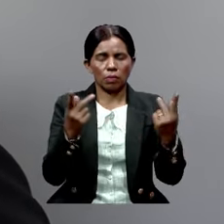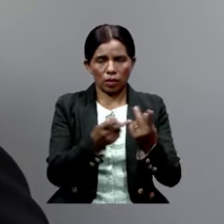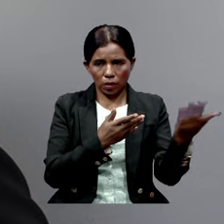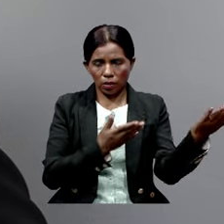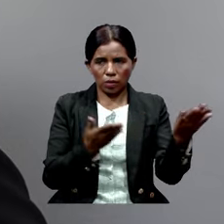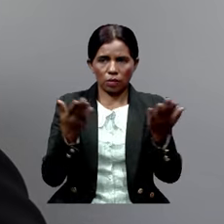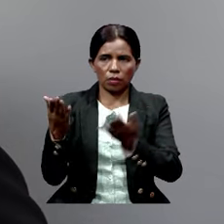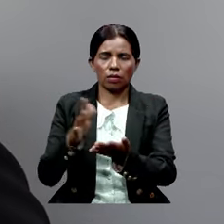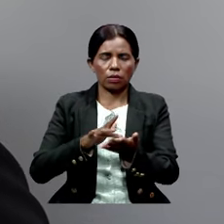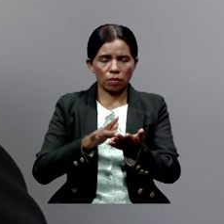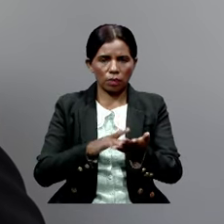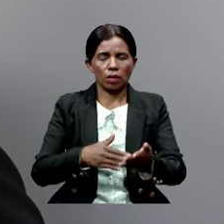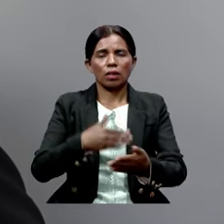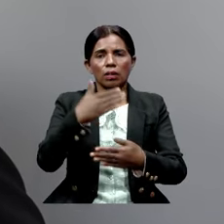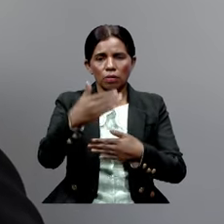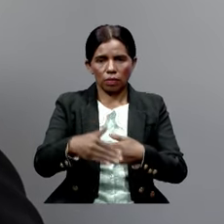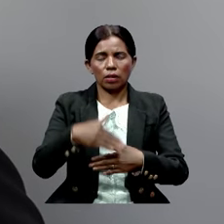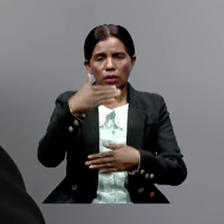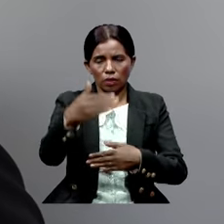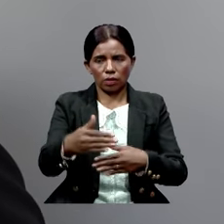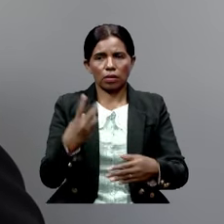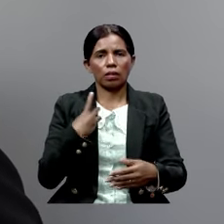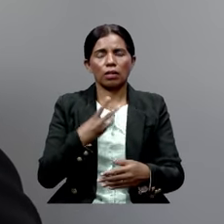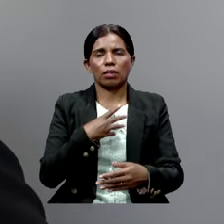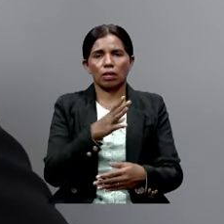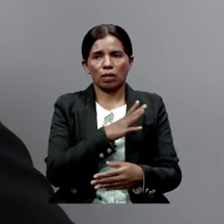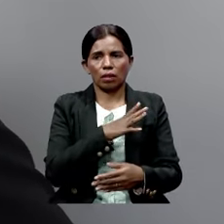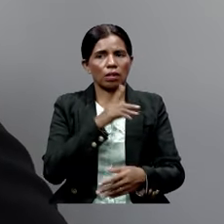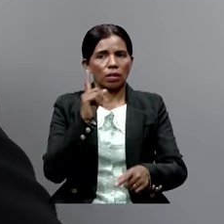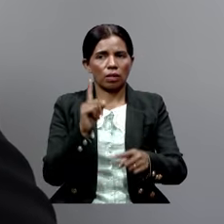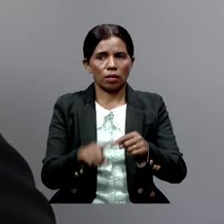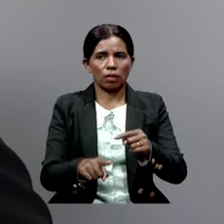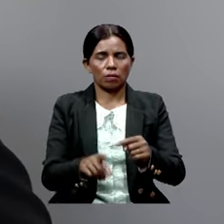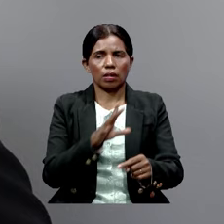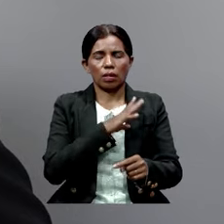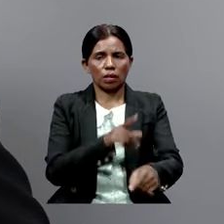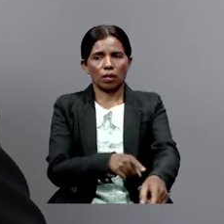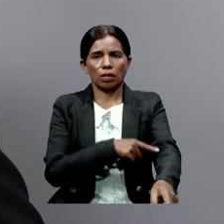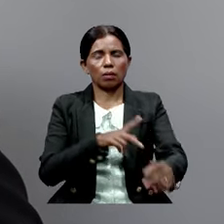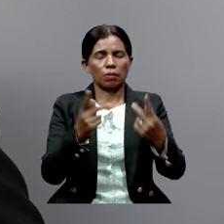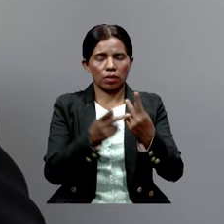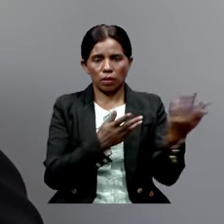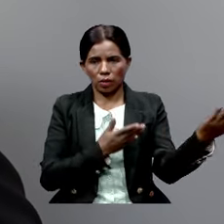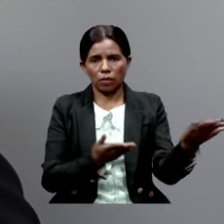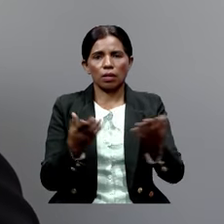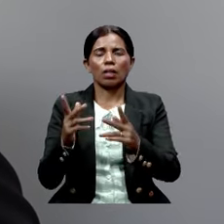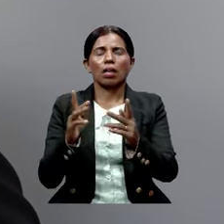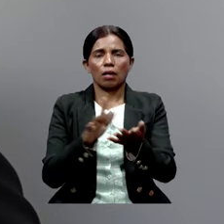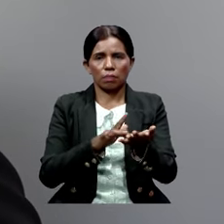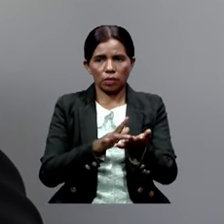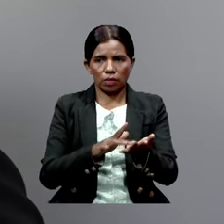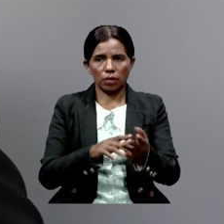tama faziada i te espera katak la bele de moral itu kan kompanya nebe fornese tem